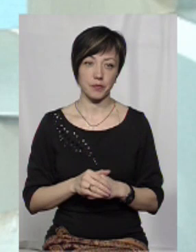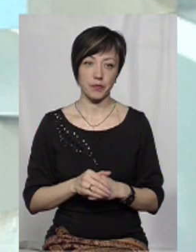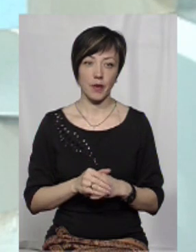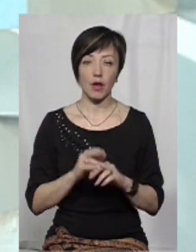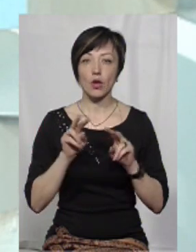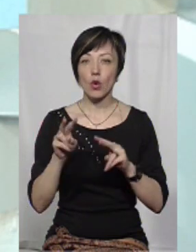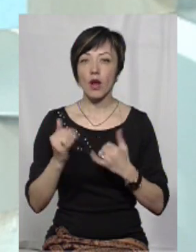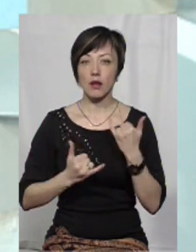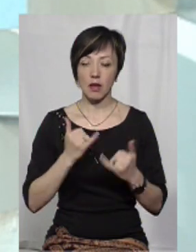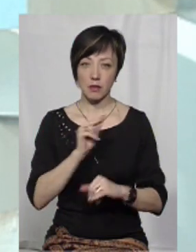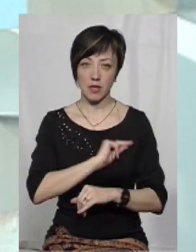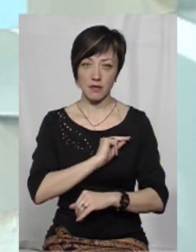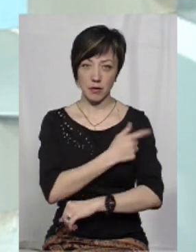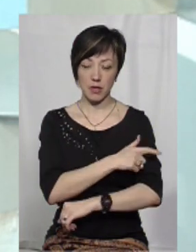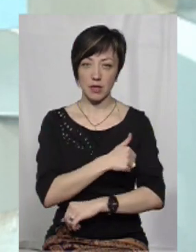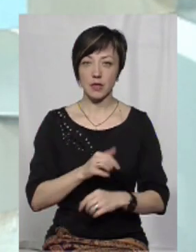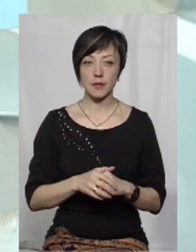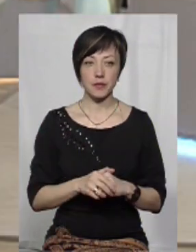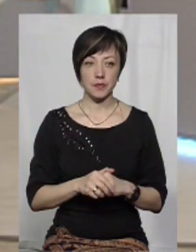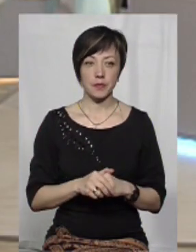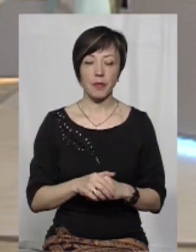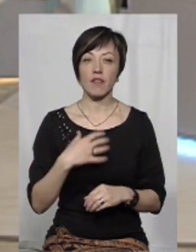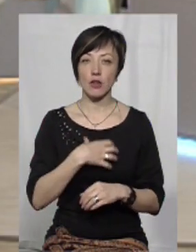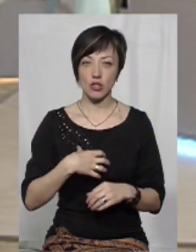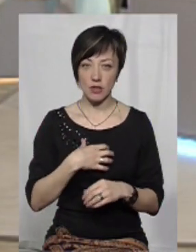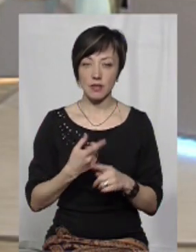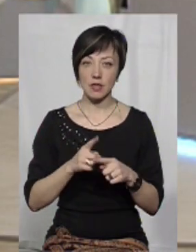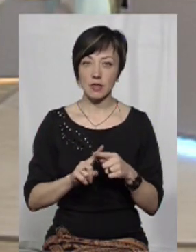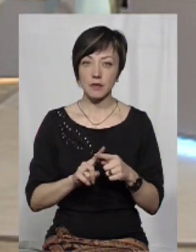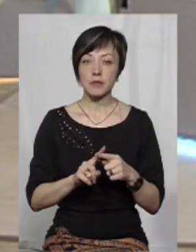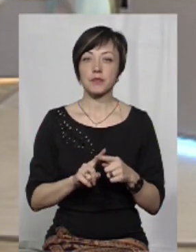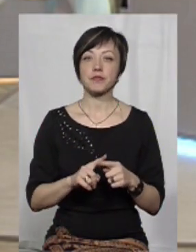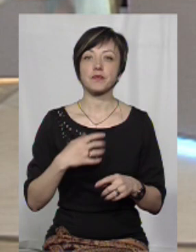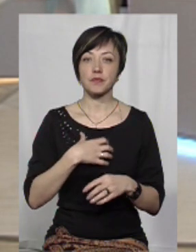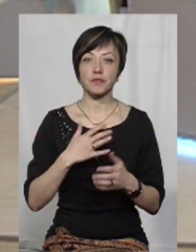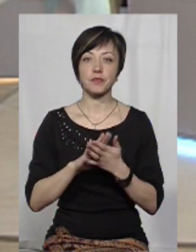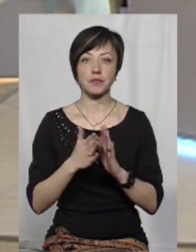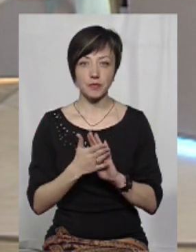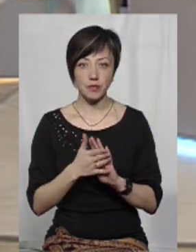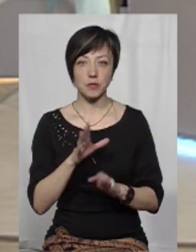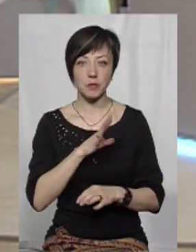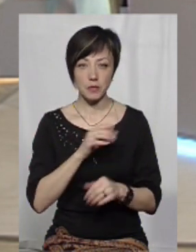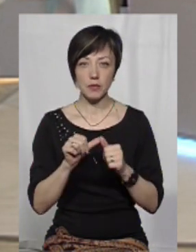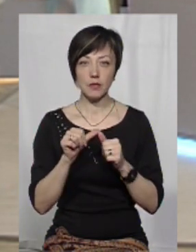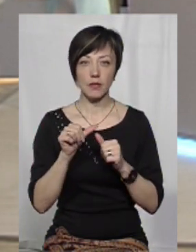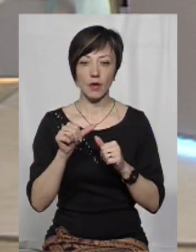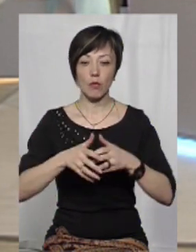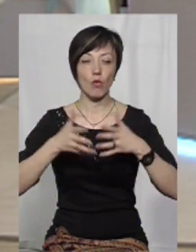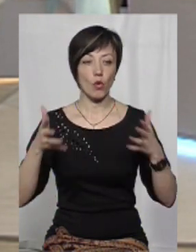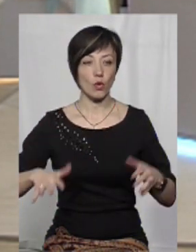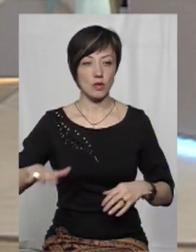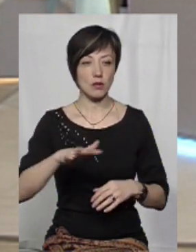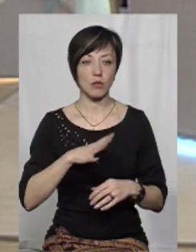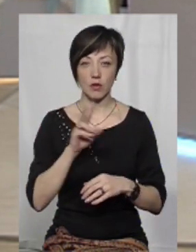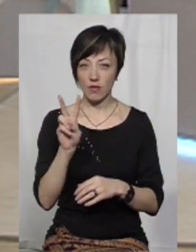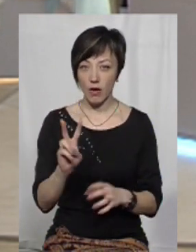вже доглядають за ним медперсонал. Це тому, важлива обставина, щоб було простір. Так, бо...